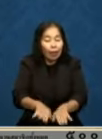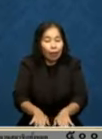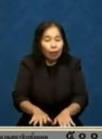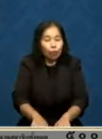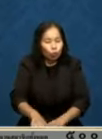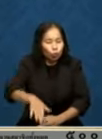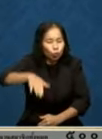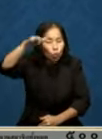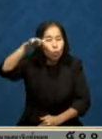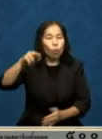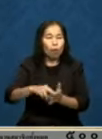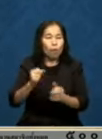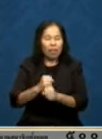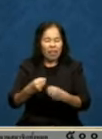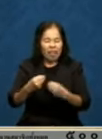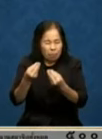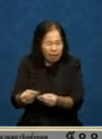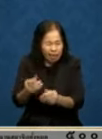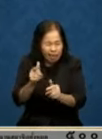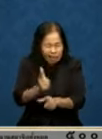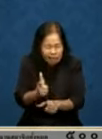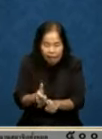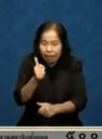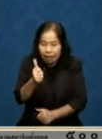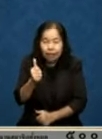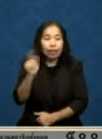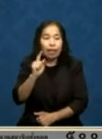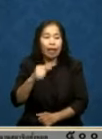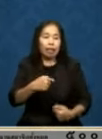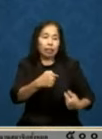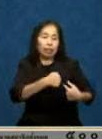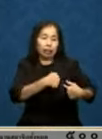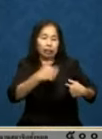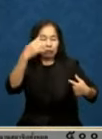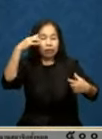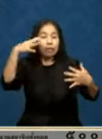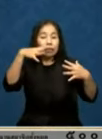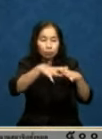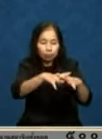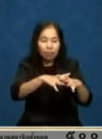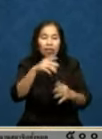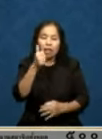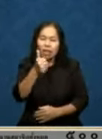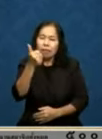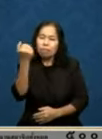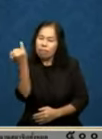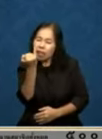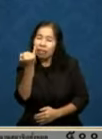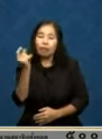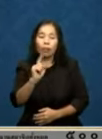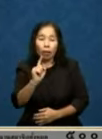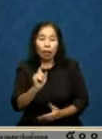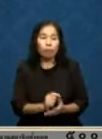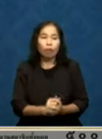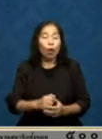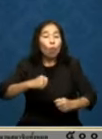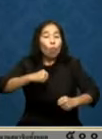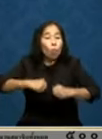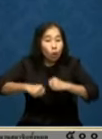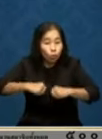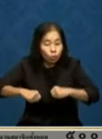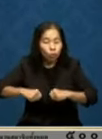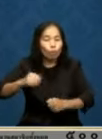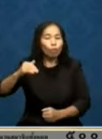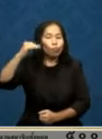ระตุ้นที่ดีมากๆเลยนะคะว่าสุขภาพจิตของเด็กนั้นจะดีหรือแย่ค่ะในวัยรุ่นหรือว่าในวั